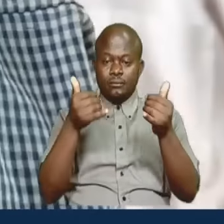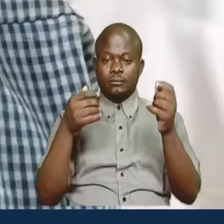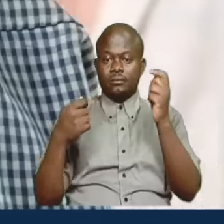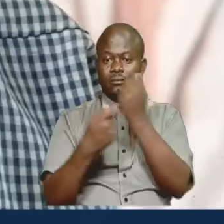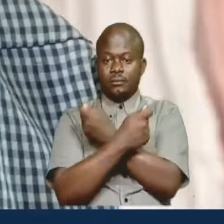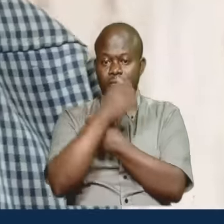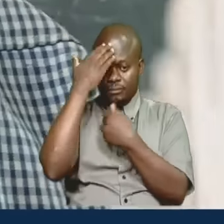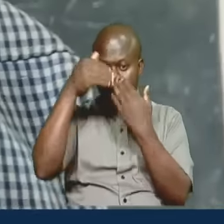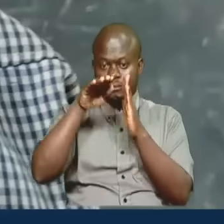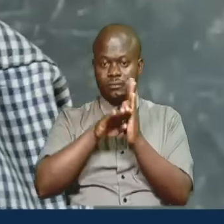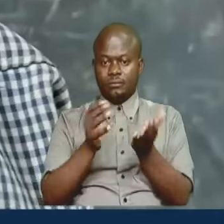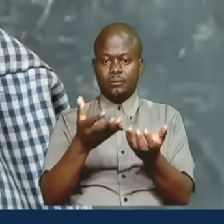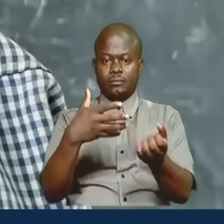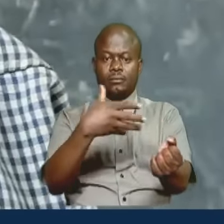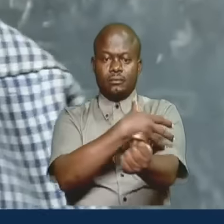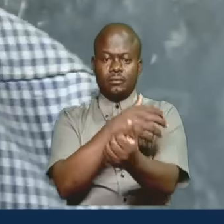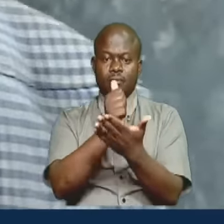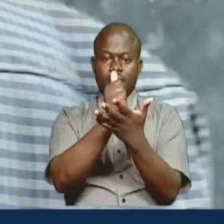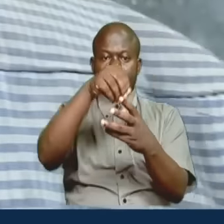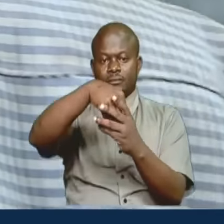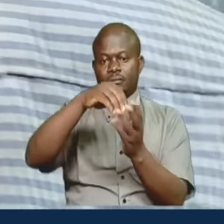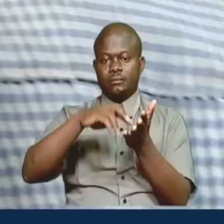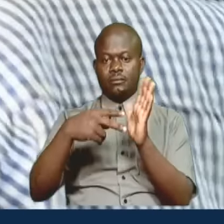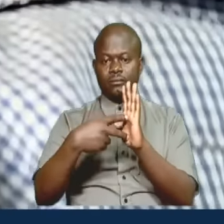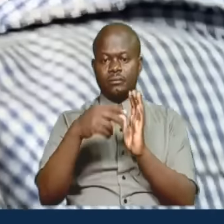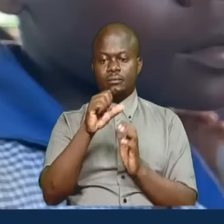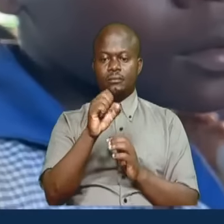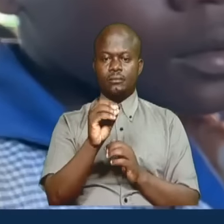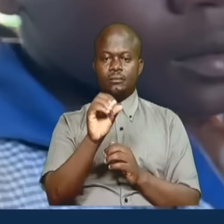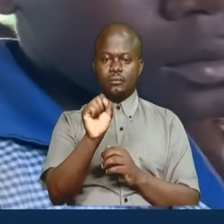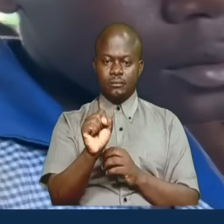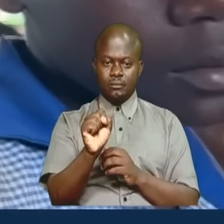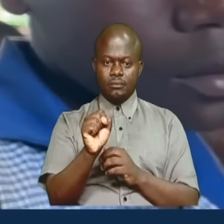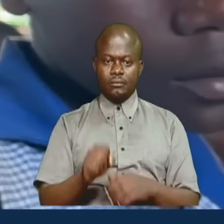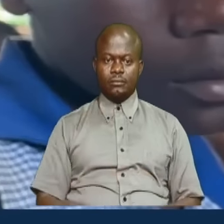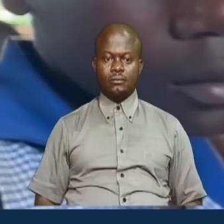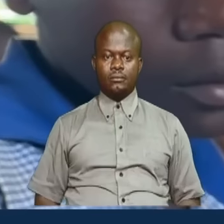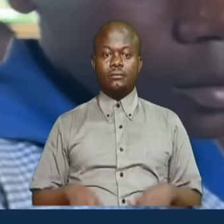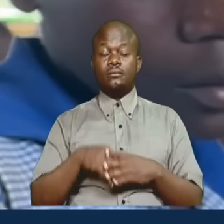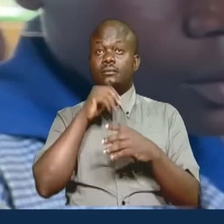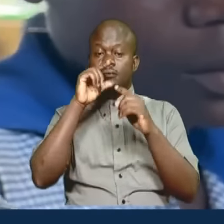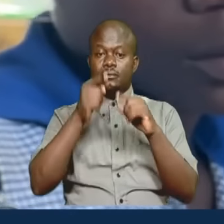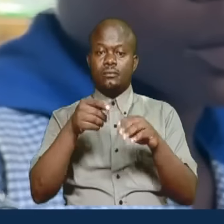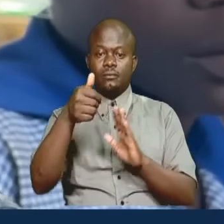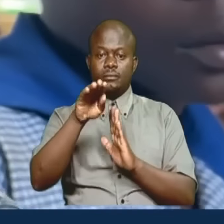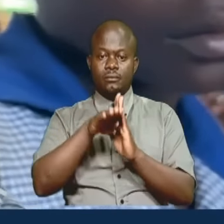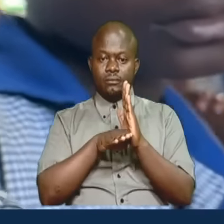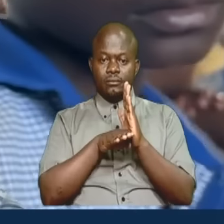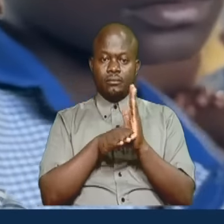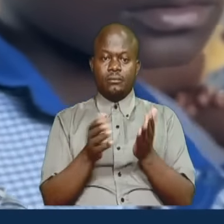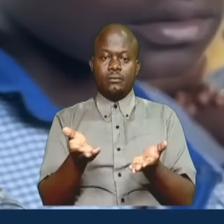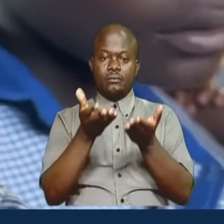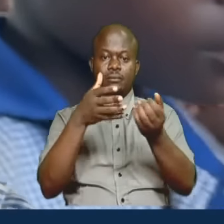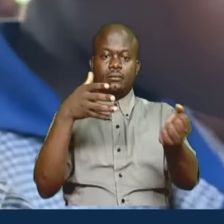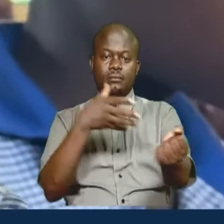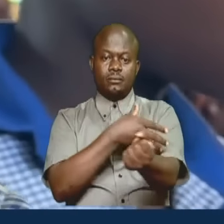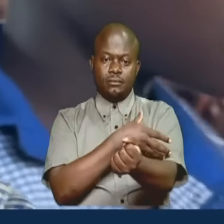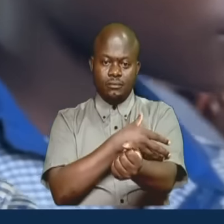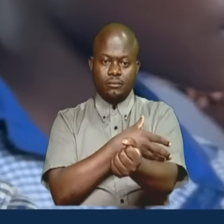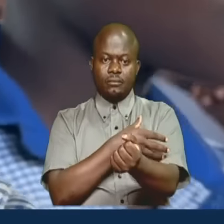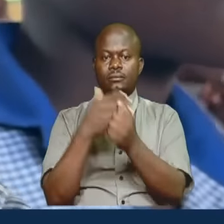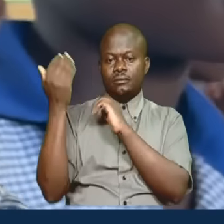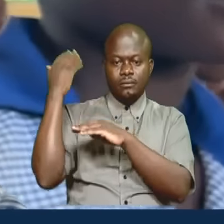kubera gahunda nzamura bushobozi bafashwamo n'umushinga SOS. Hatari haza iyo gahunda nzamura bushobozi